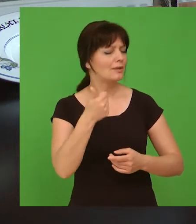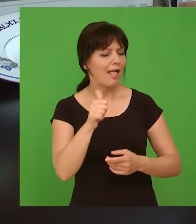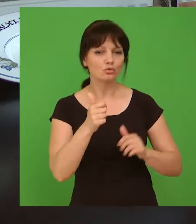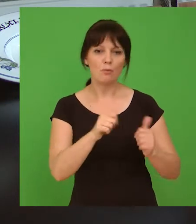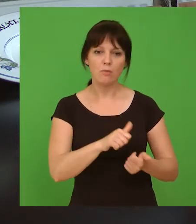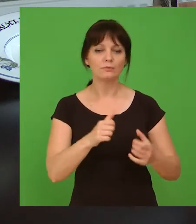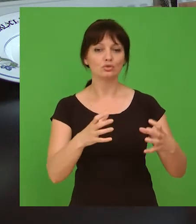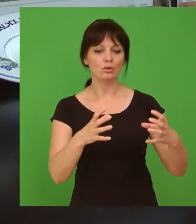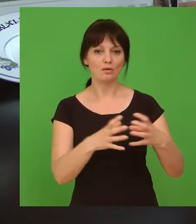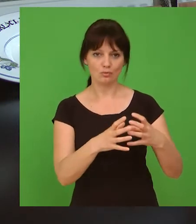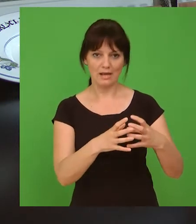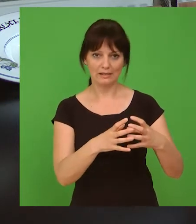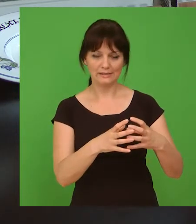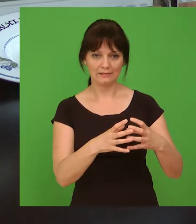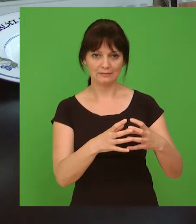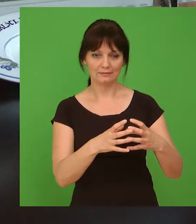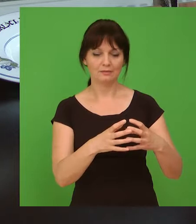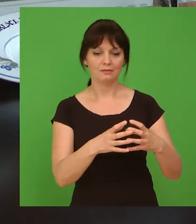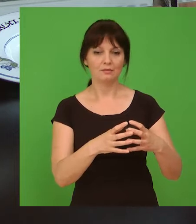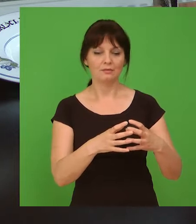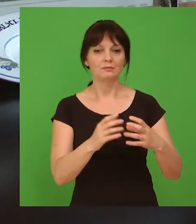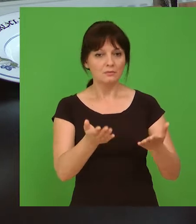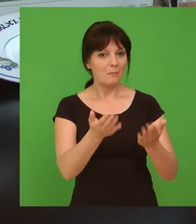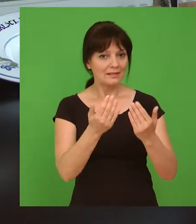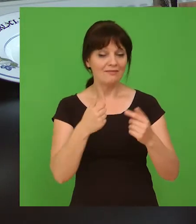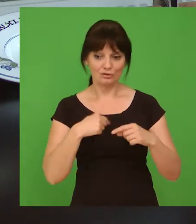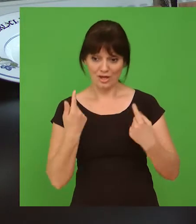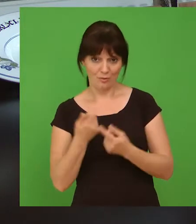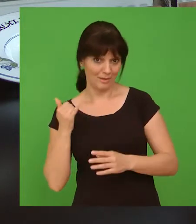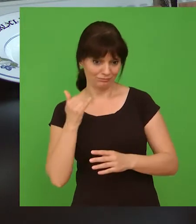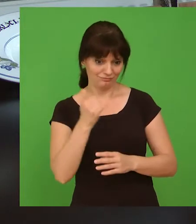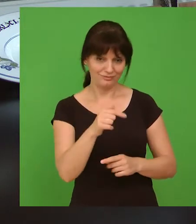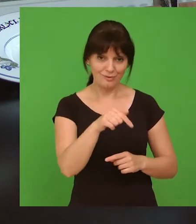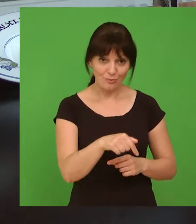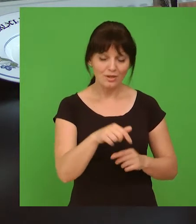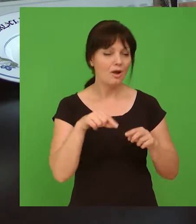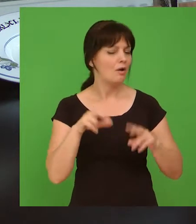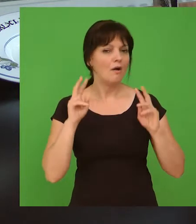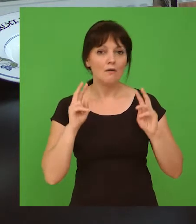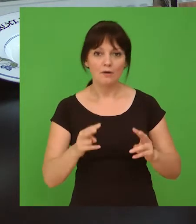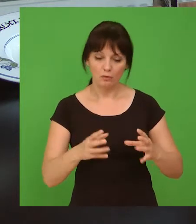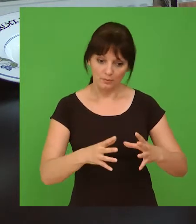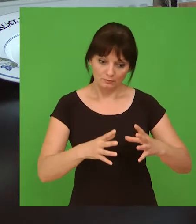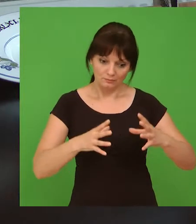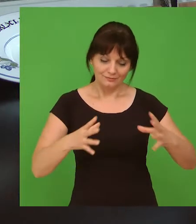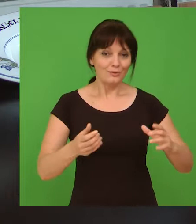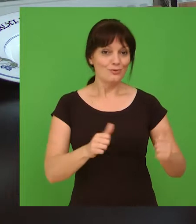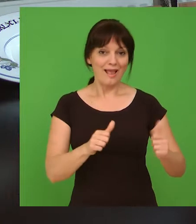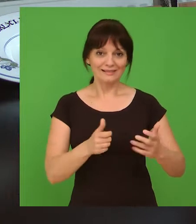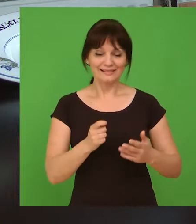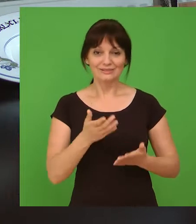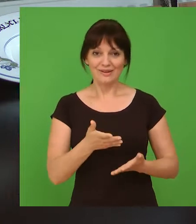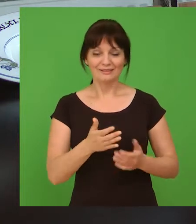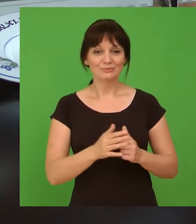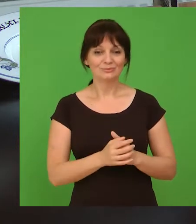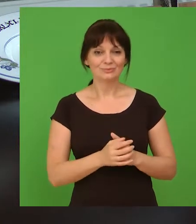Church első számú baptista gyülekezetének a meghívására mentünk el, ahol valóban egy hatalmas gyülekezetet találtunk. Ennek